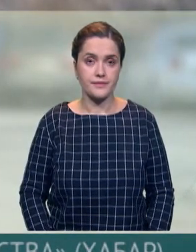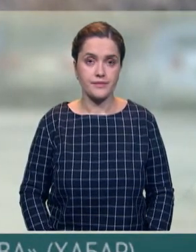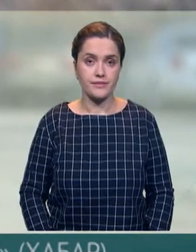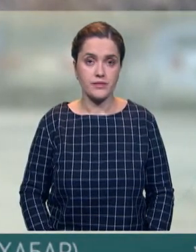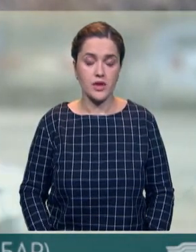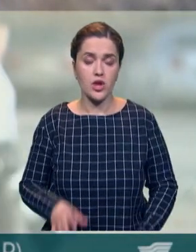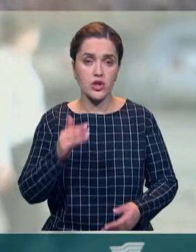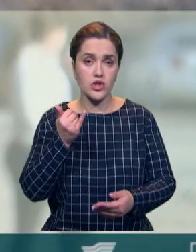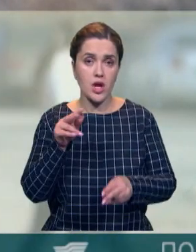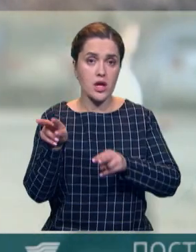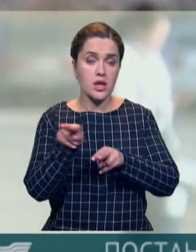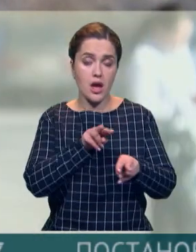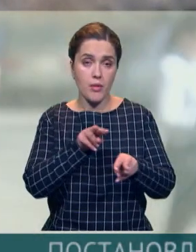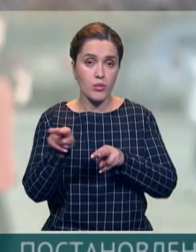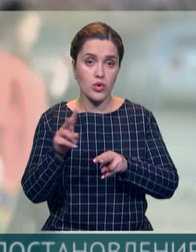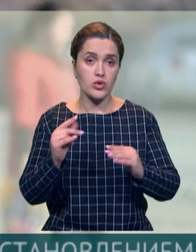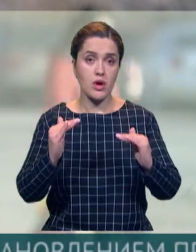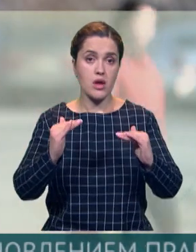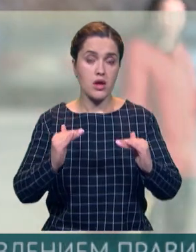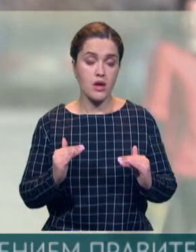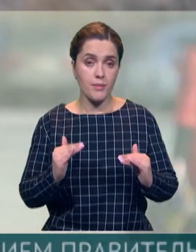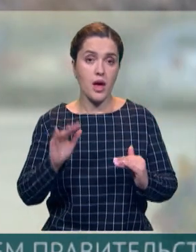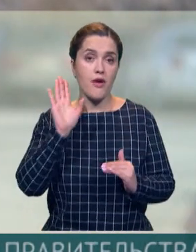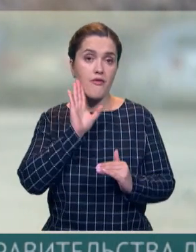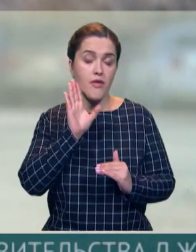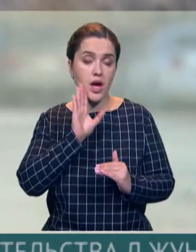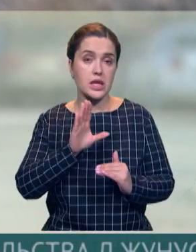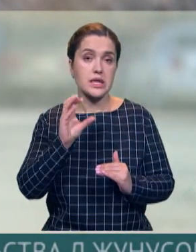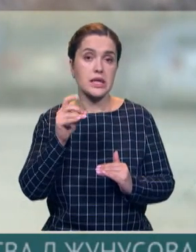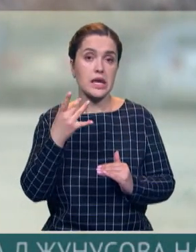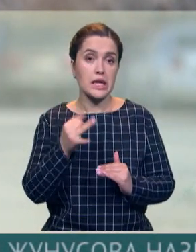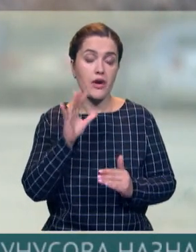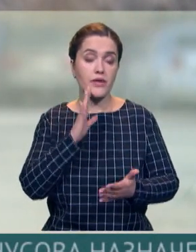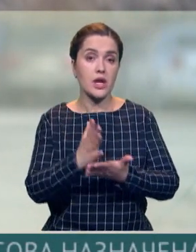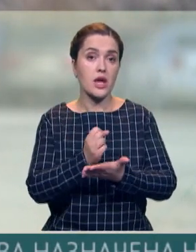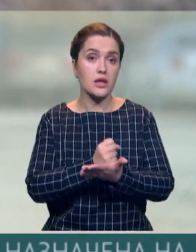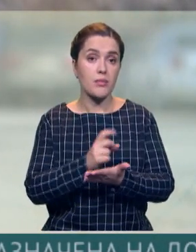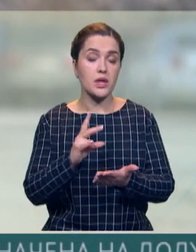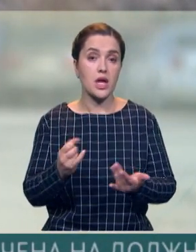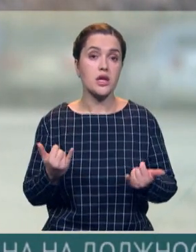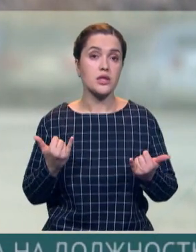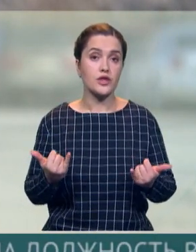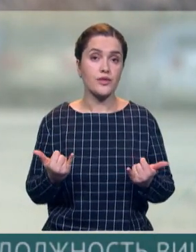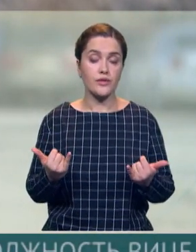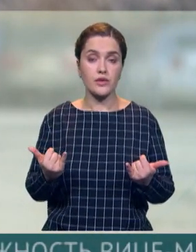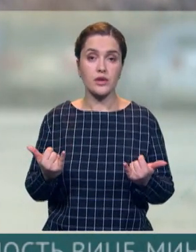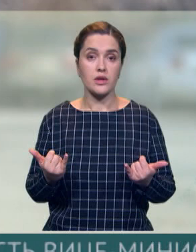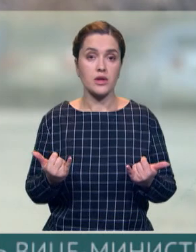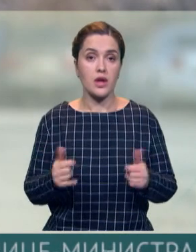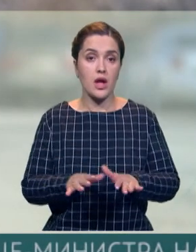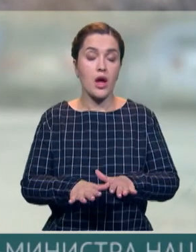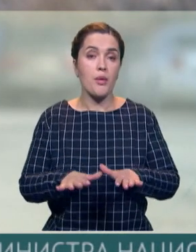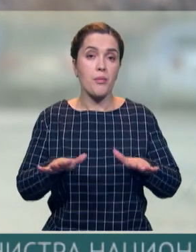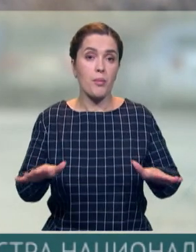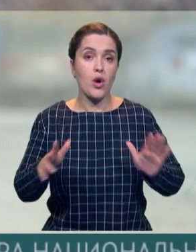Наблюдается спад перелива через гребень Сергеевского водохранилища. На сегодняшний день перелив